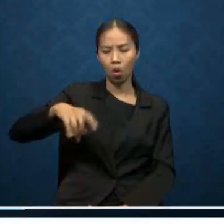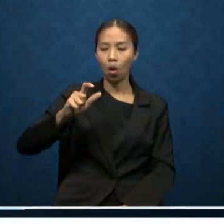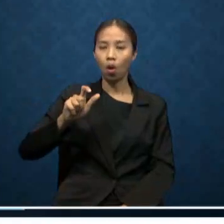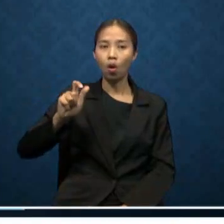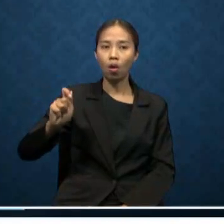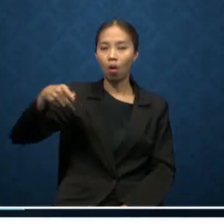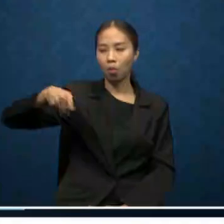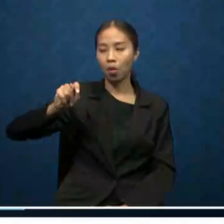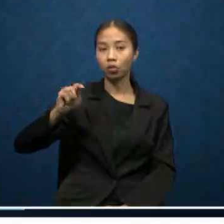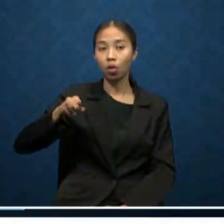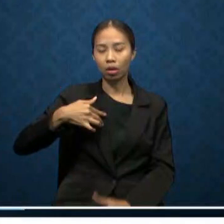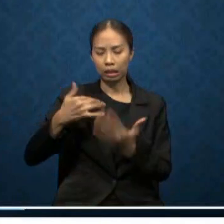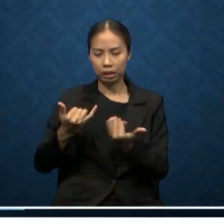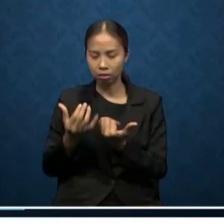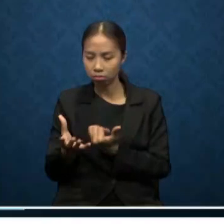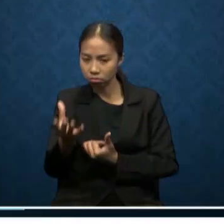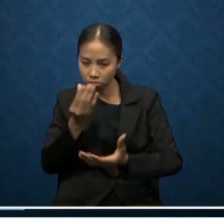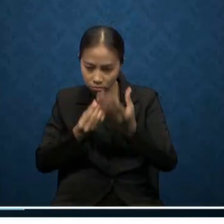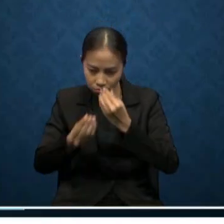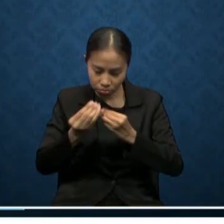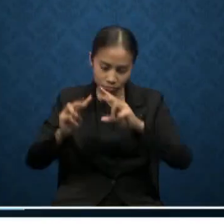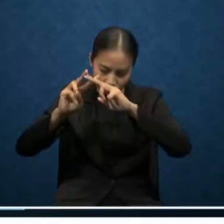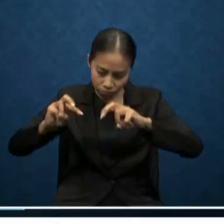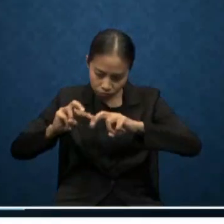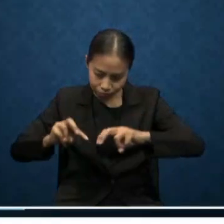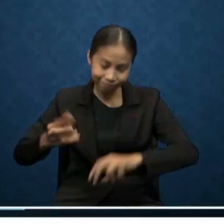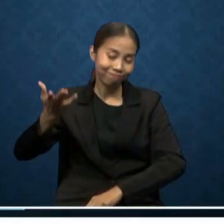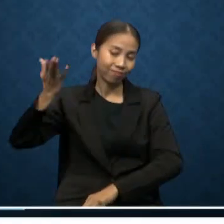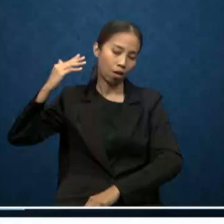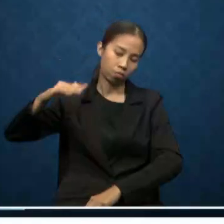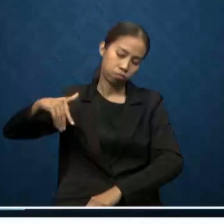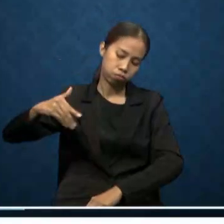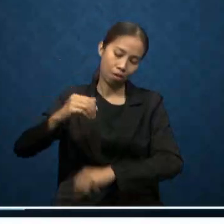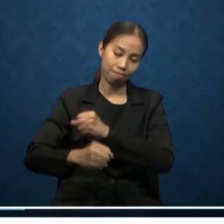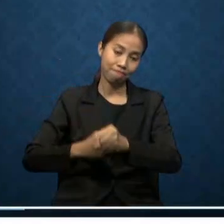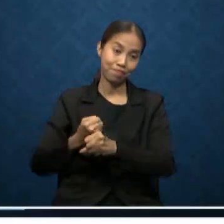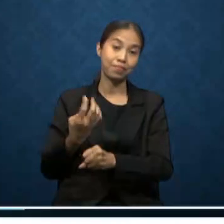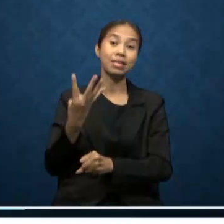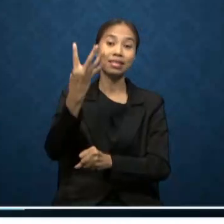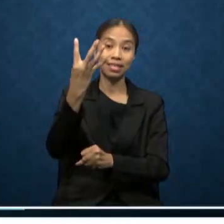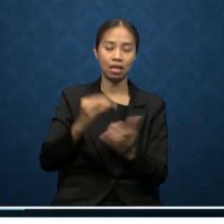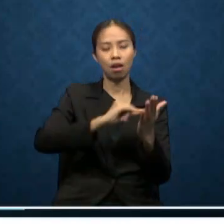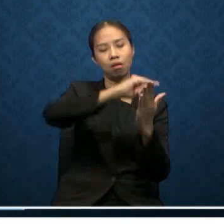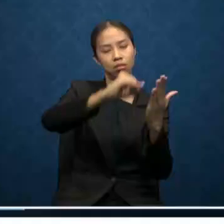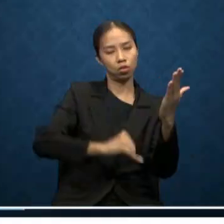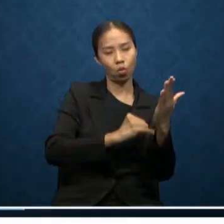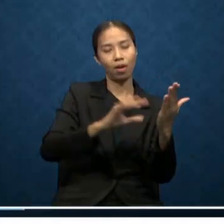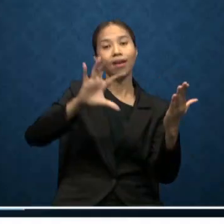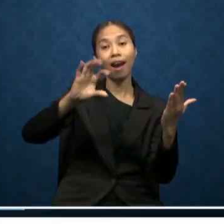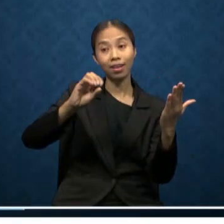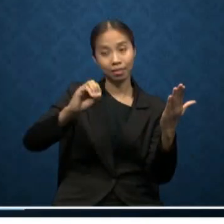ดูงานองคกปกรรณทรถิ่นในช่วง 4 ปีที่ผ่านมากวา 50 จัหวัดในทกภาหของประเทศ